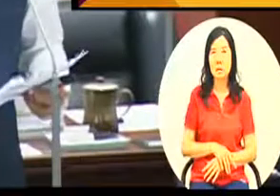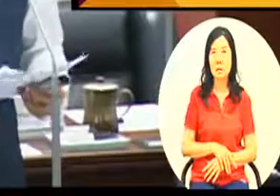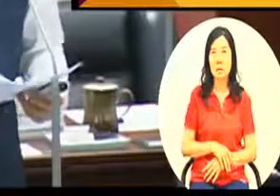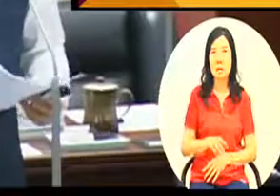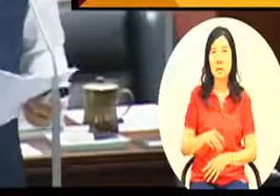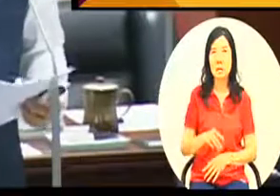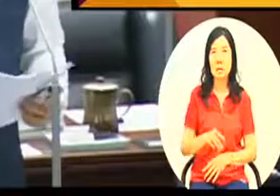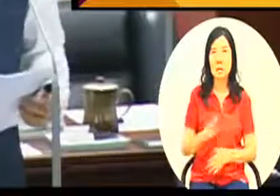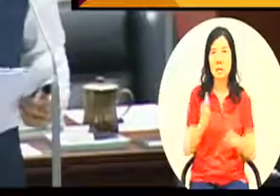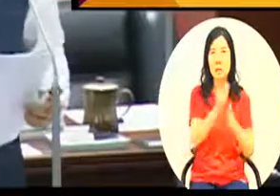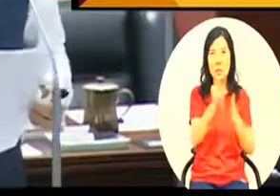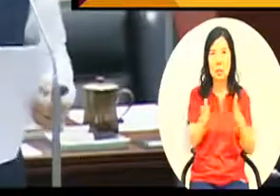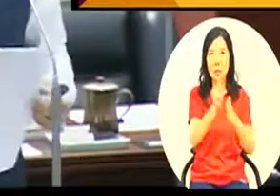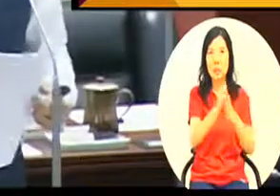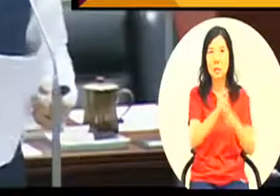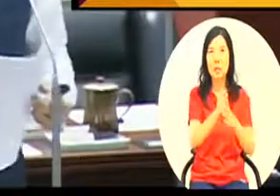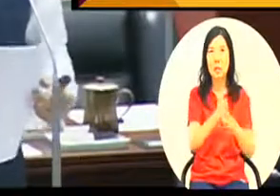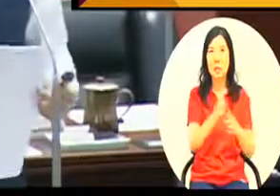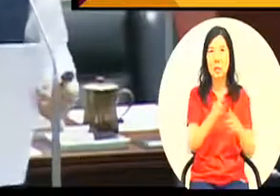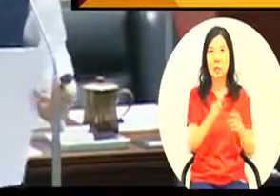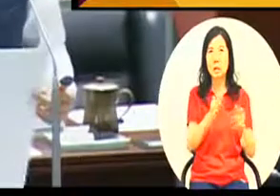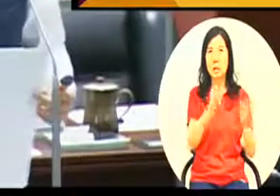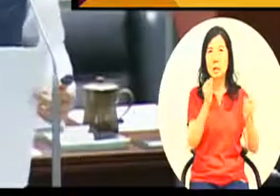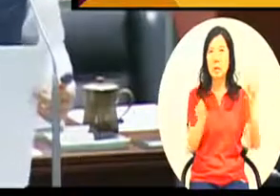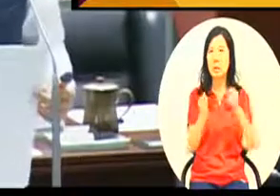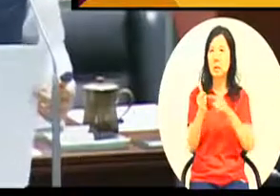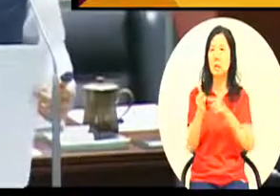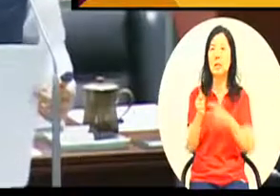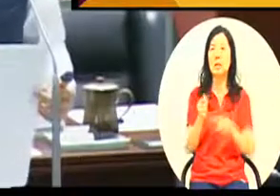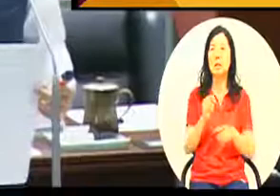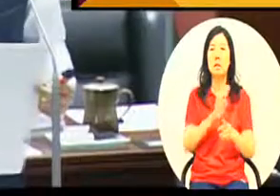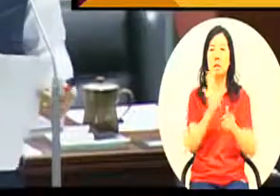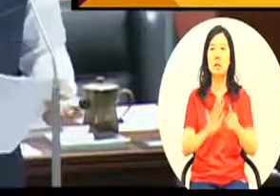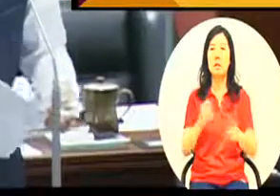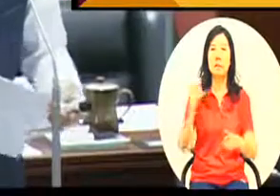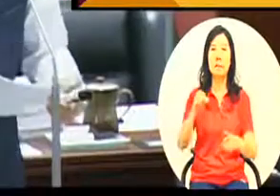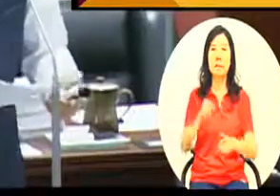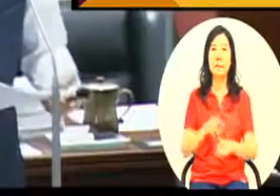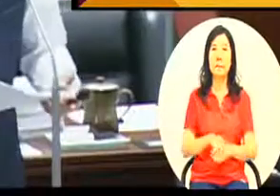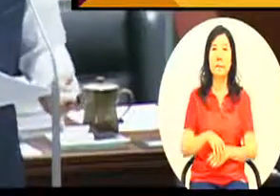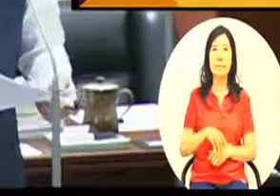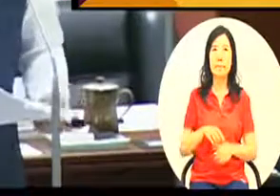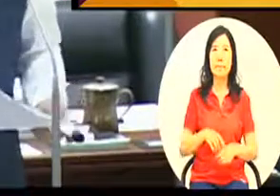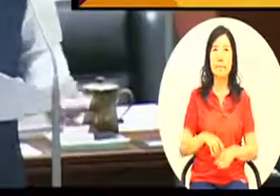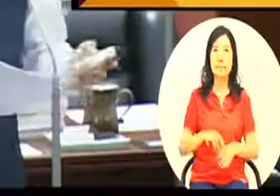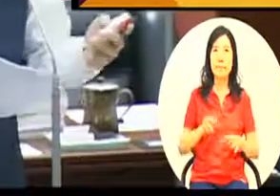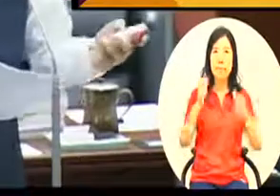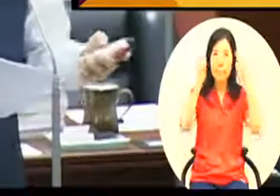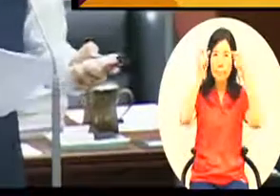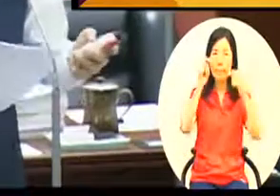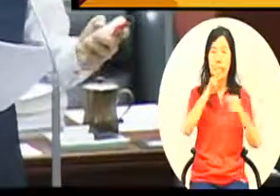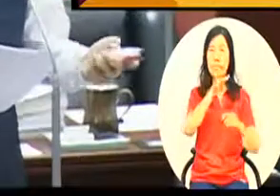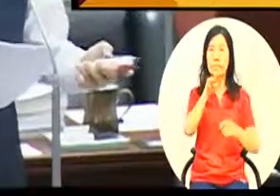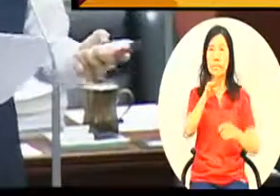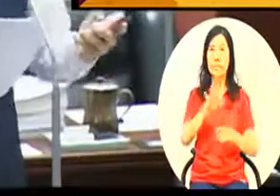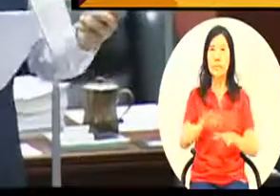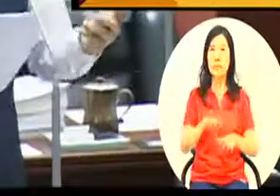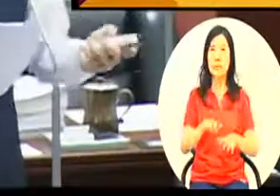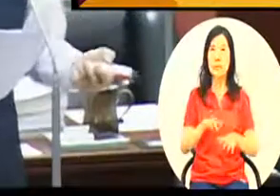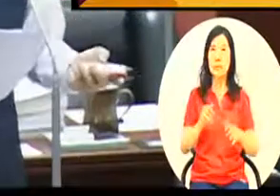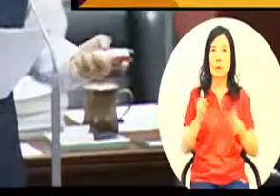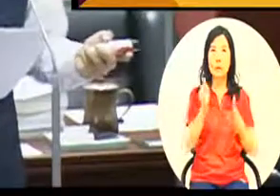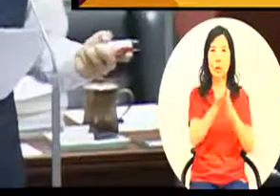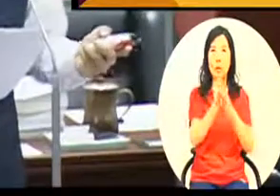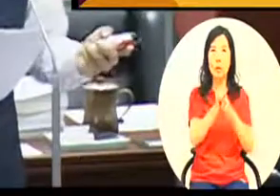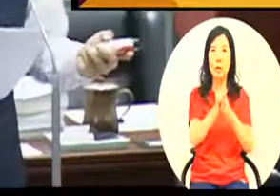上下公车遇到的公车不友善的态度。那我们高雄，我看到的是，在公车的